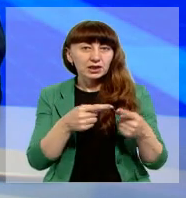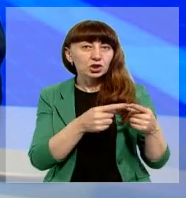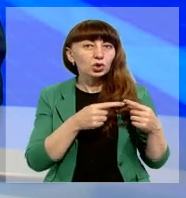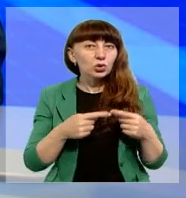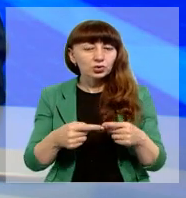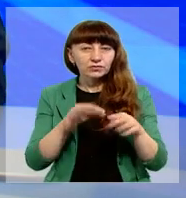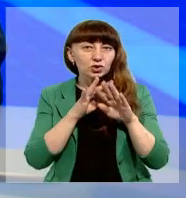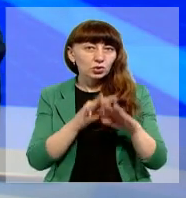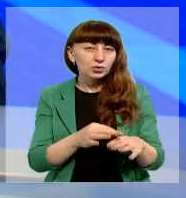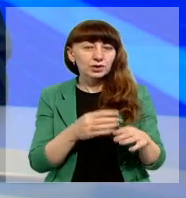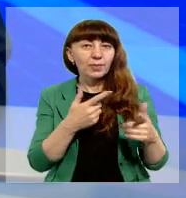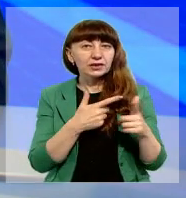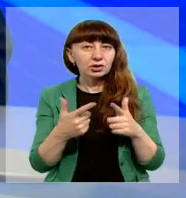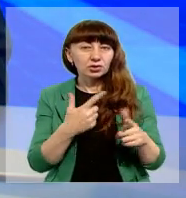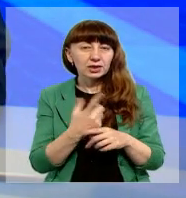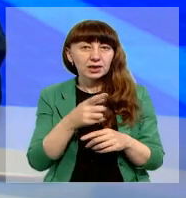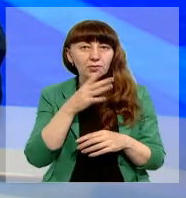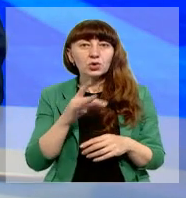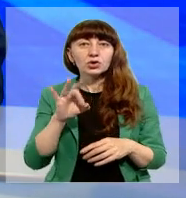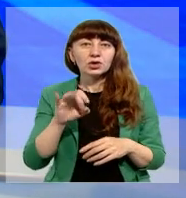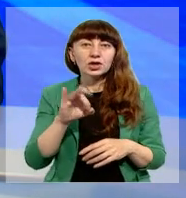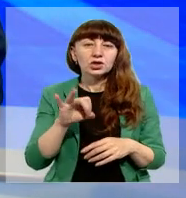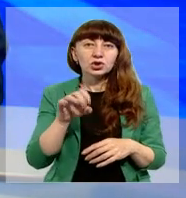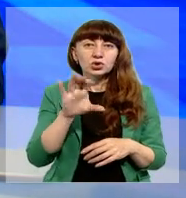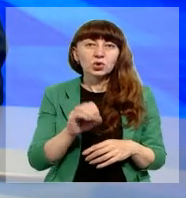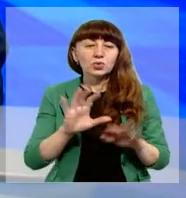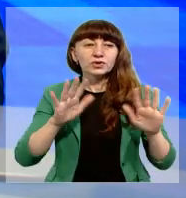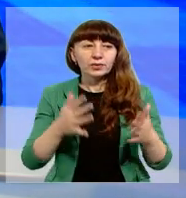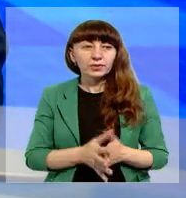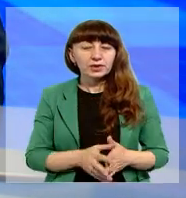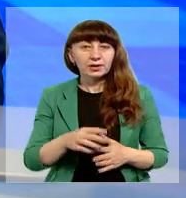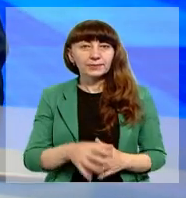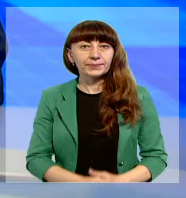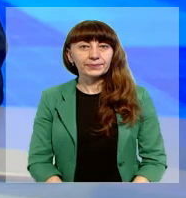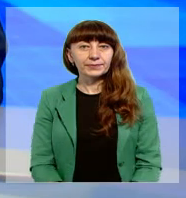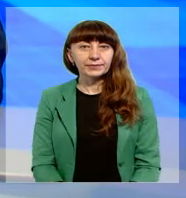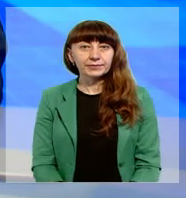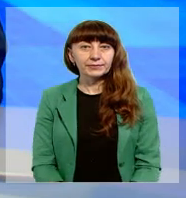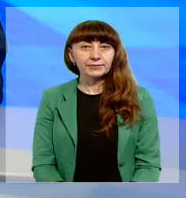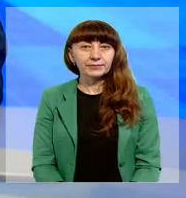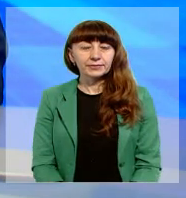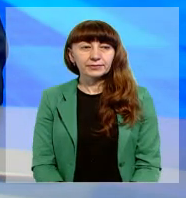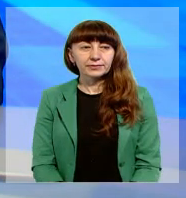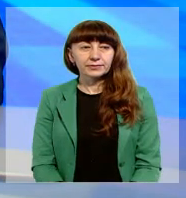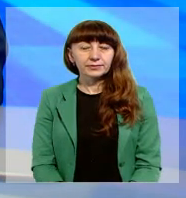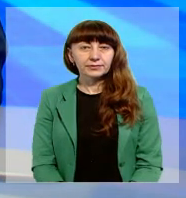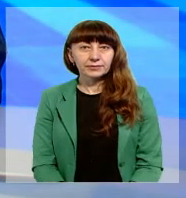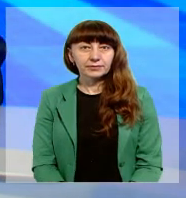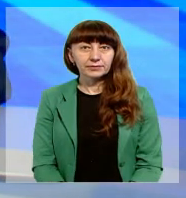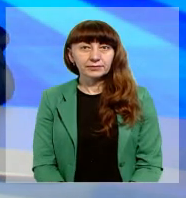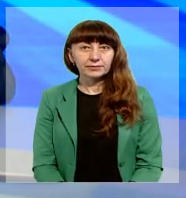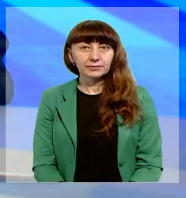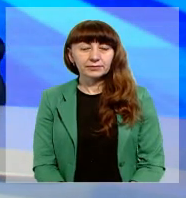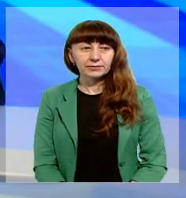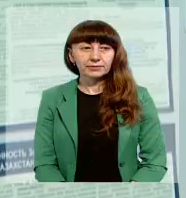регионах ведется активная подготовка к этому историческому явлению. Маргарита Иванова подробнее расскажет о работе участковых